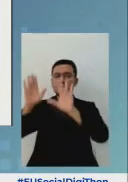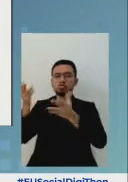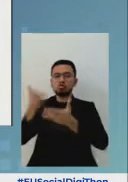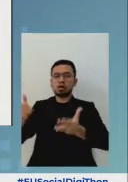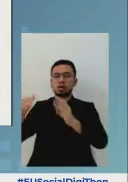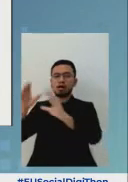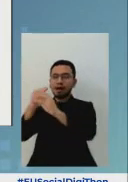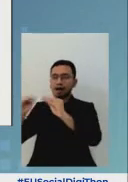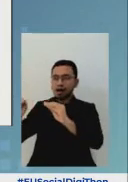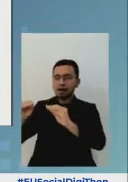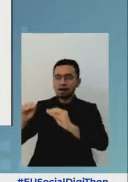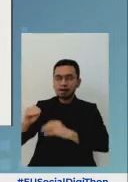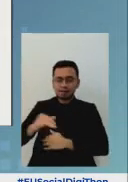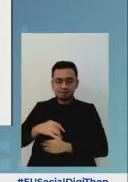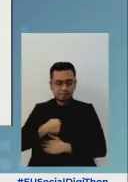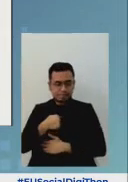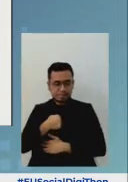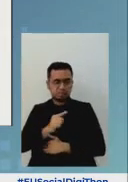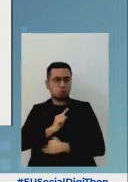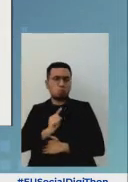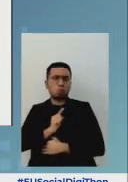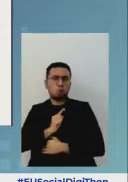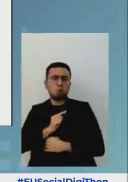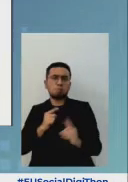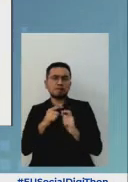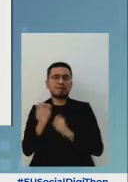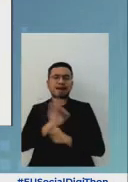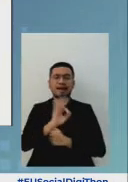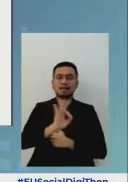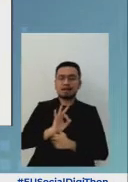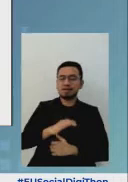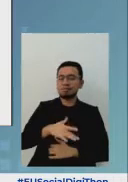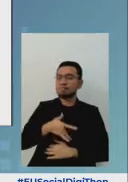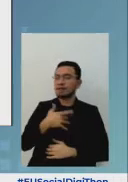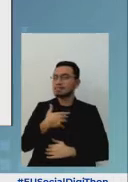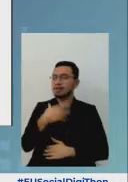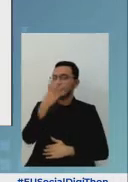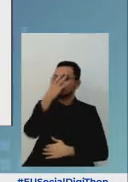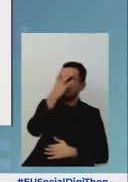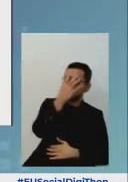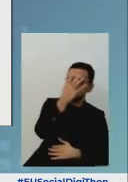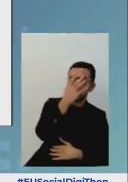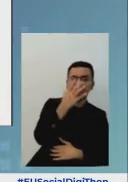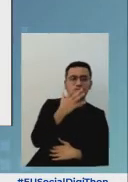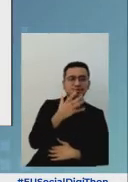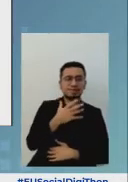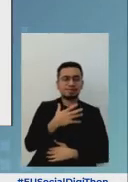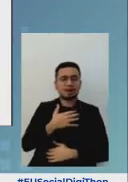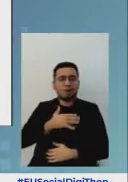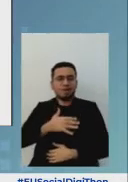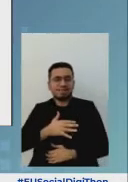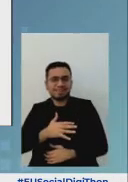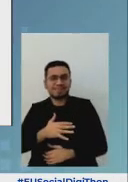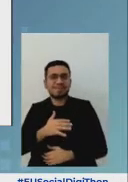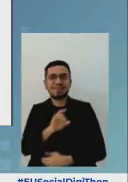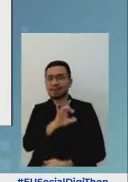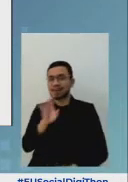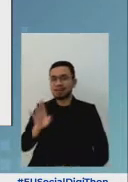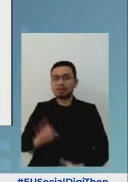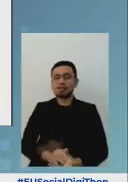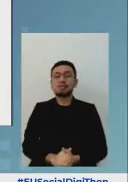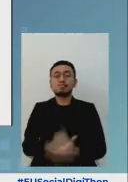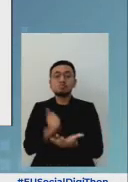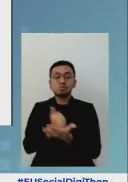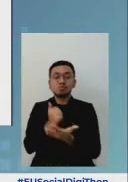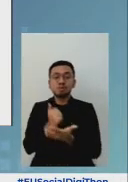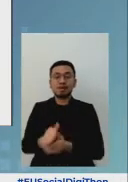merasa kayak out of date gitu, kayak nggak oke, malu dan sebagainya. Padahal orang-orang yang dipacari itu bisa